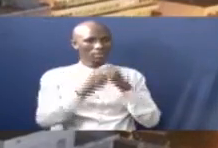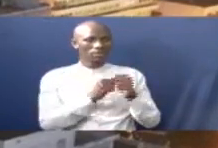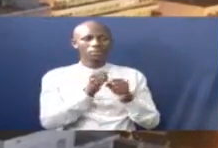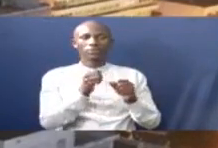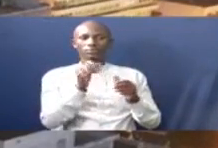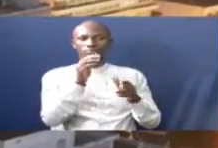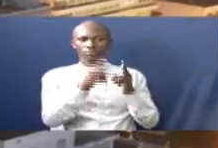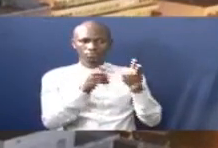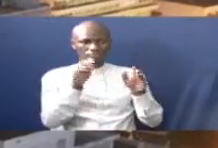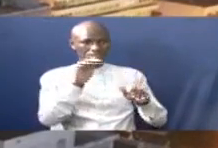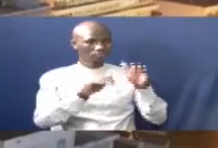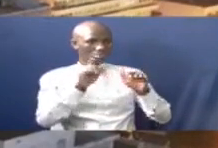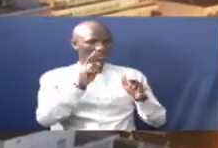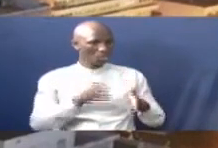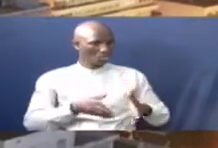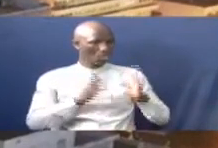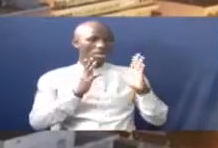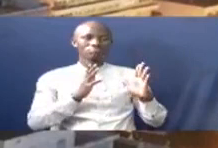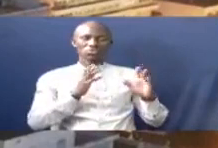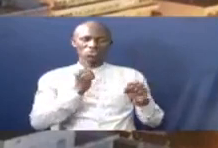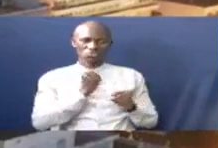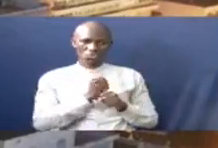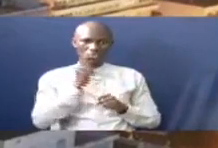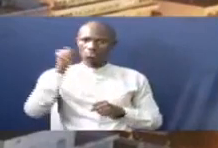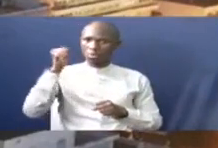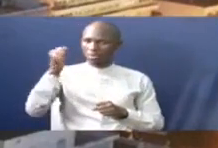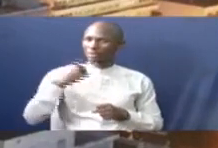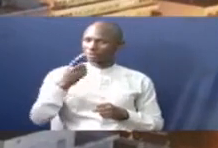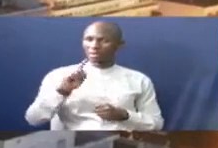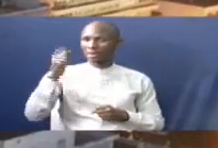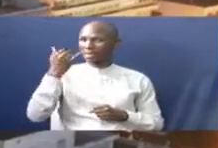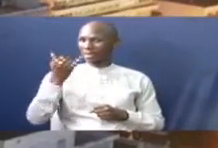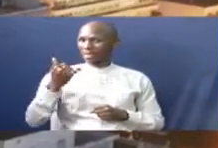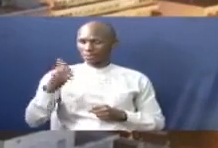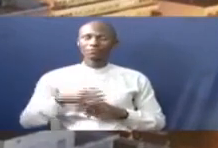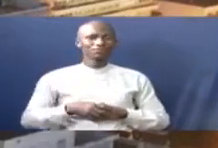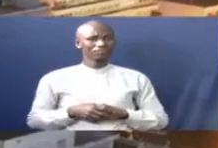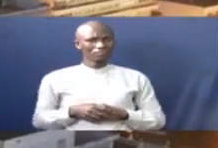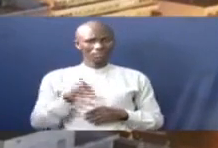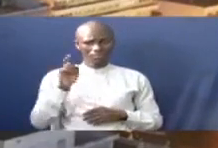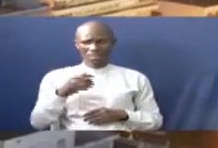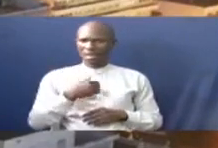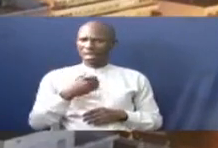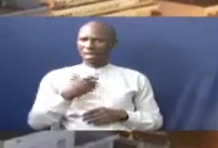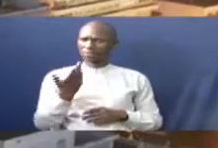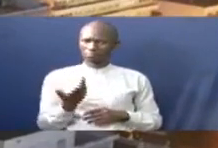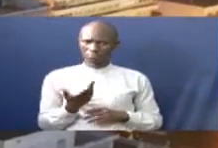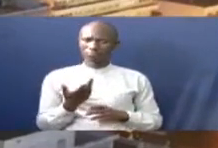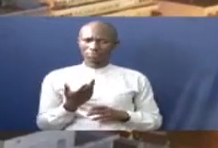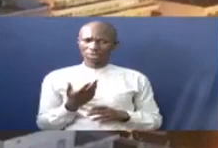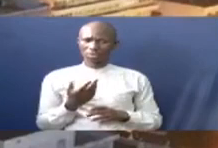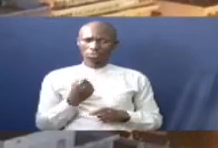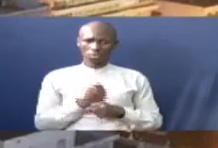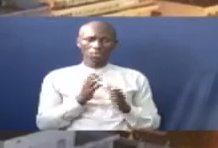ile Tanzania imwe ya kutoa isi ya siasa isu ayasiakana Kenya yuba levi kite ni ilite kwithia ikwatiania na